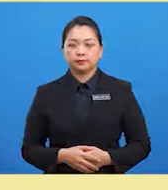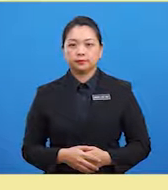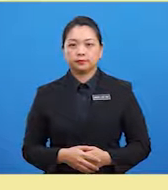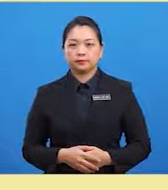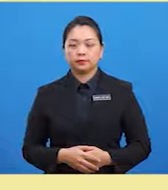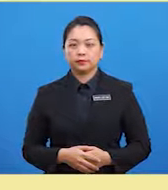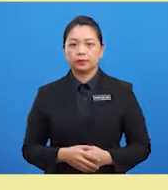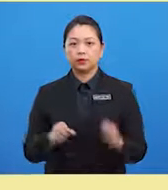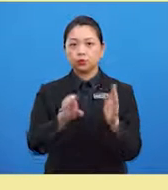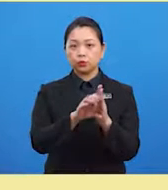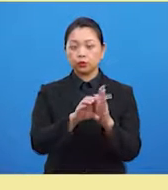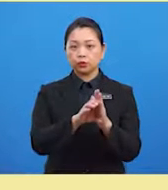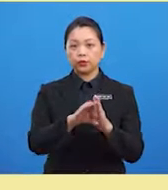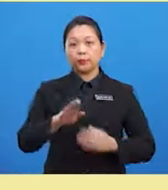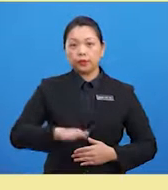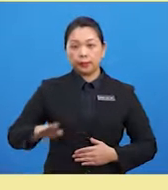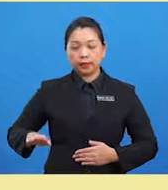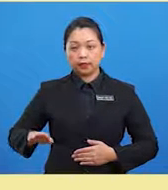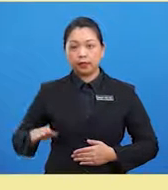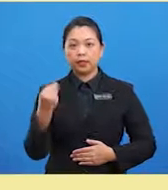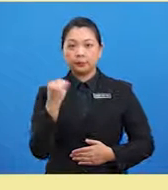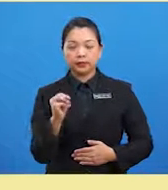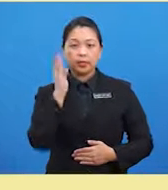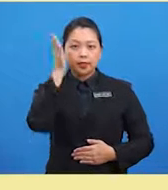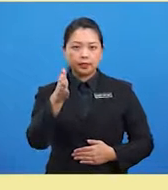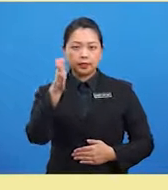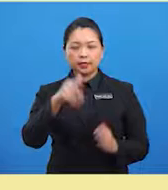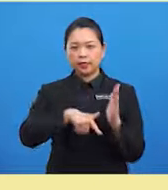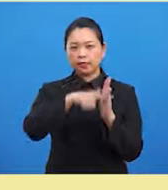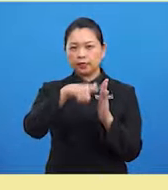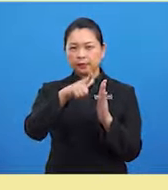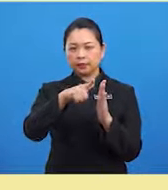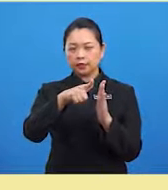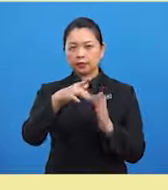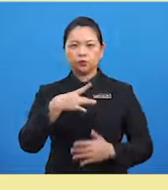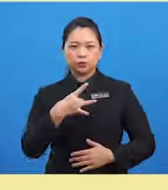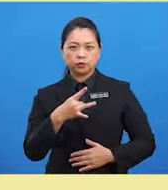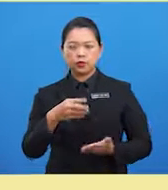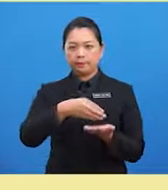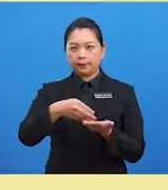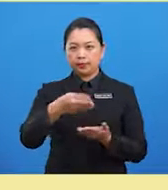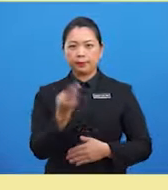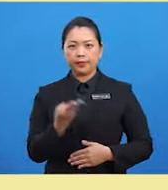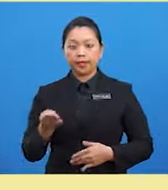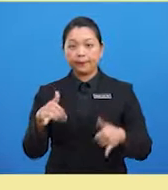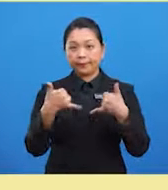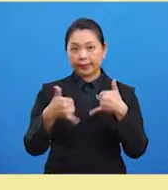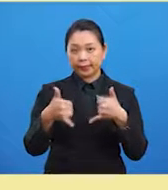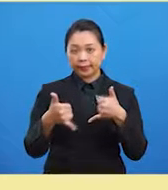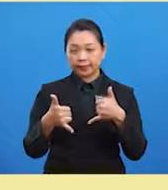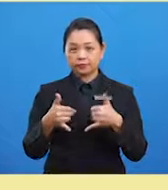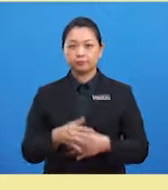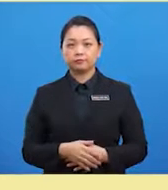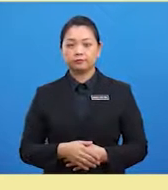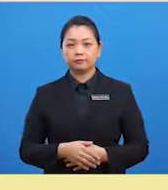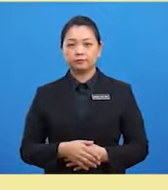Contohnya golongan kanak-kanak. Mereka akan cenderung untuk membeli barang mainan